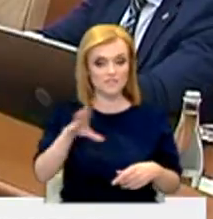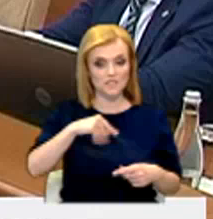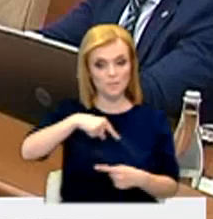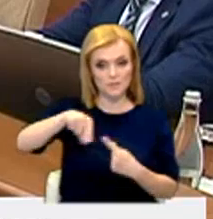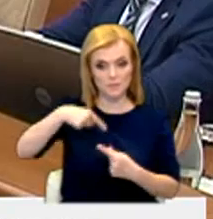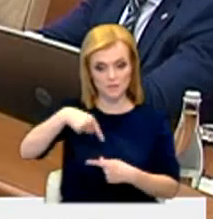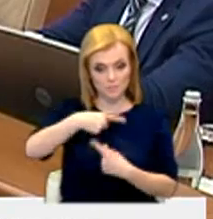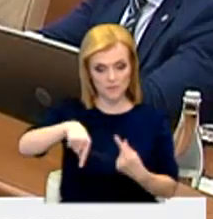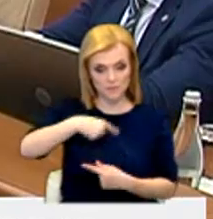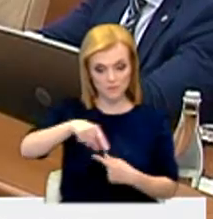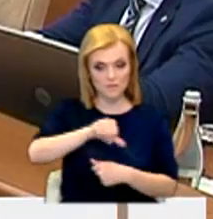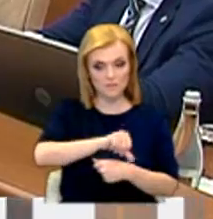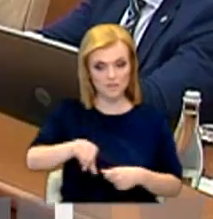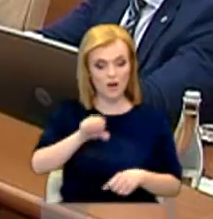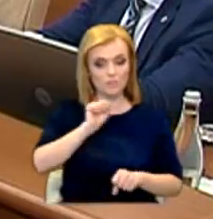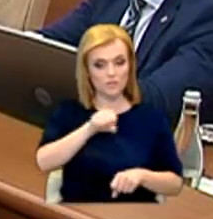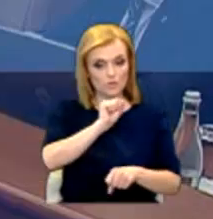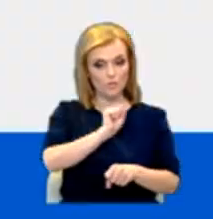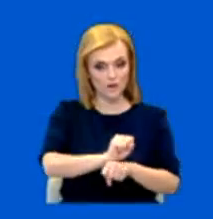asistența financiară pentru Republica Moldova.